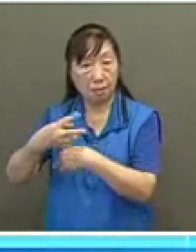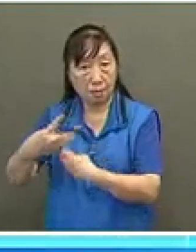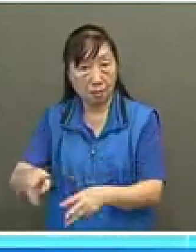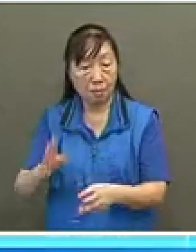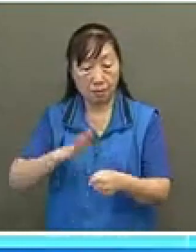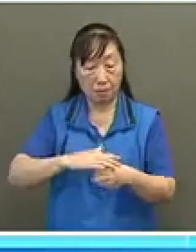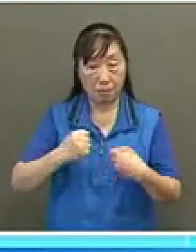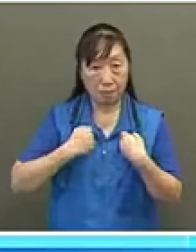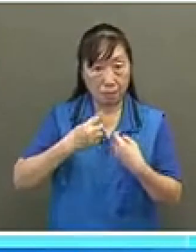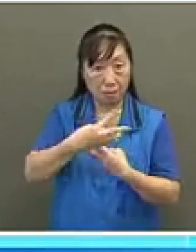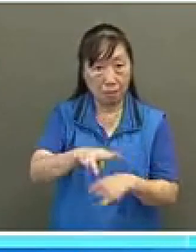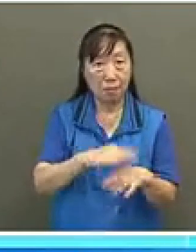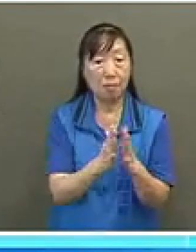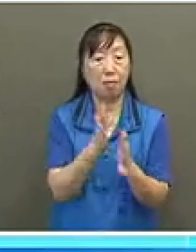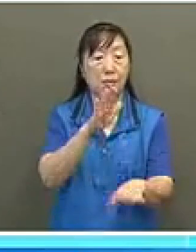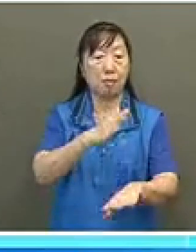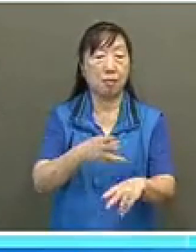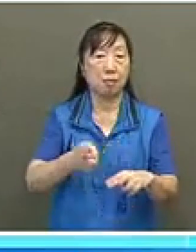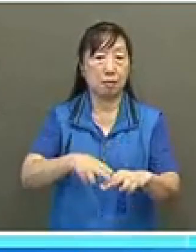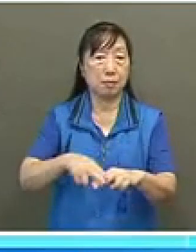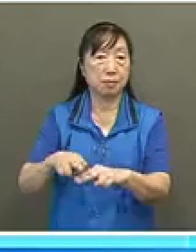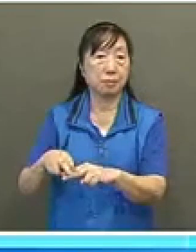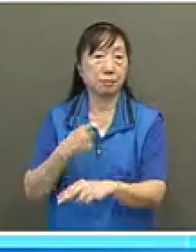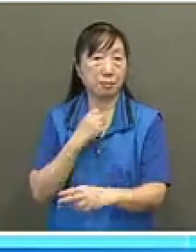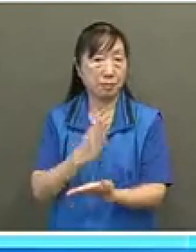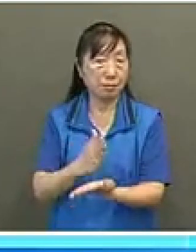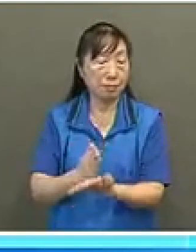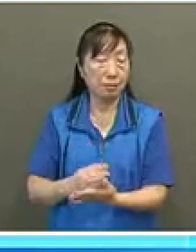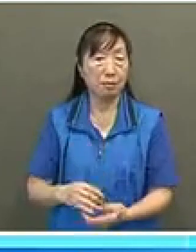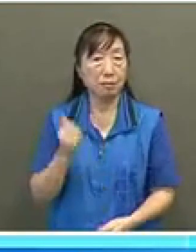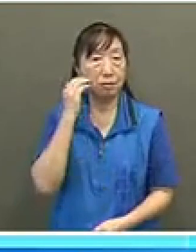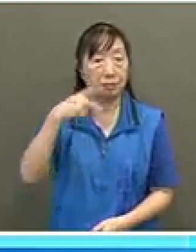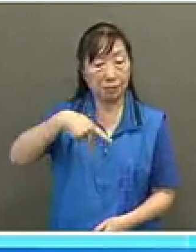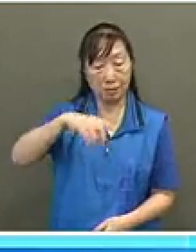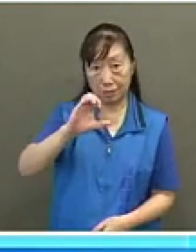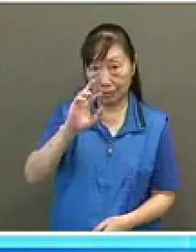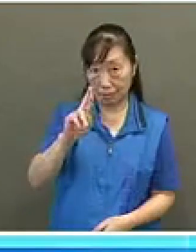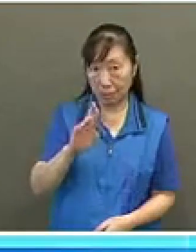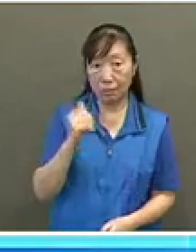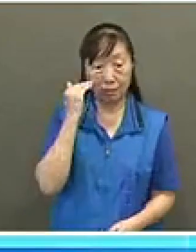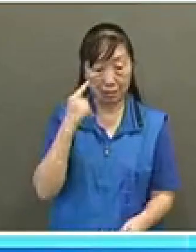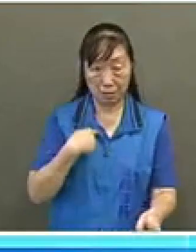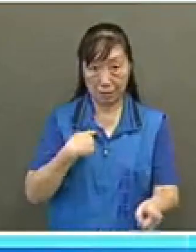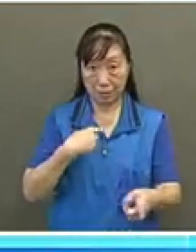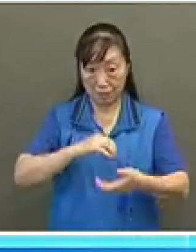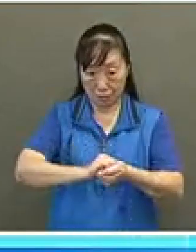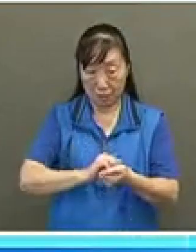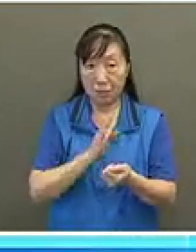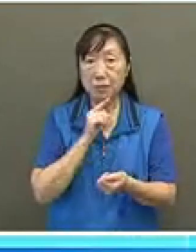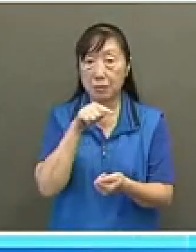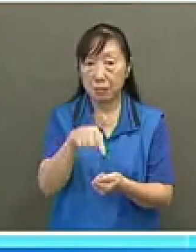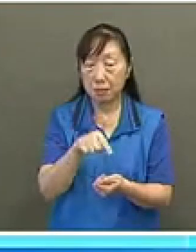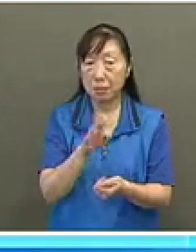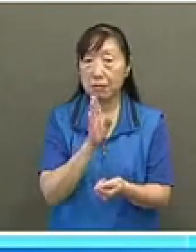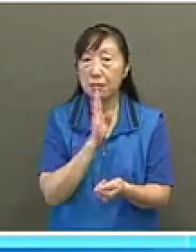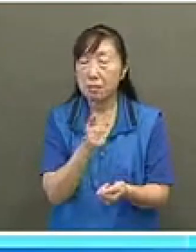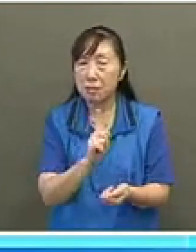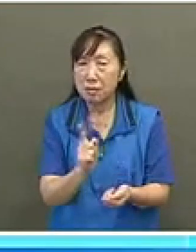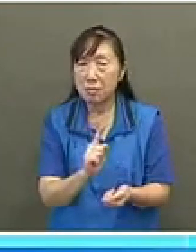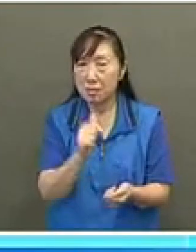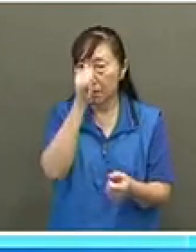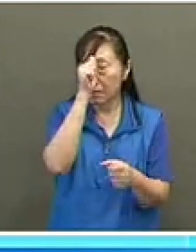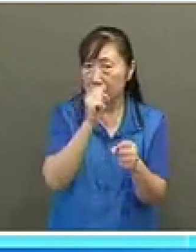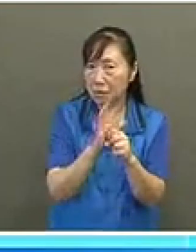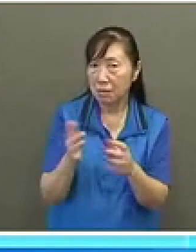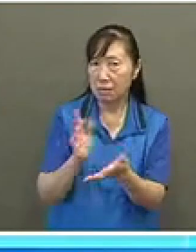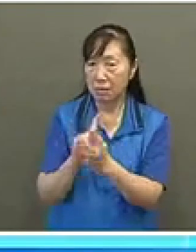就会预防性的停课。有时候当 PCR 在确认到底是我们的 Alpha 或是 Delta，也许